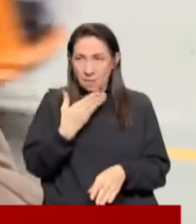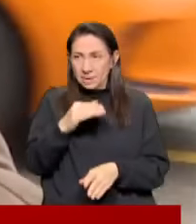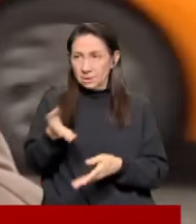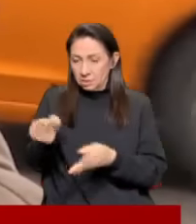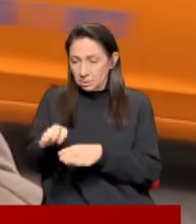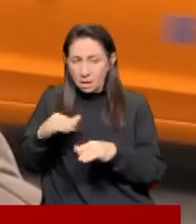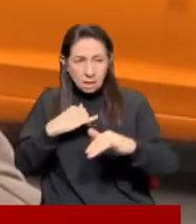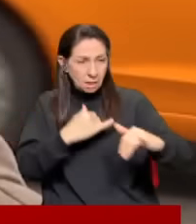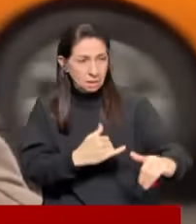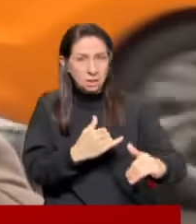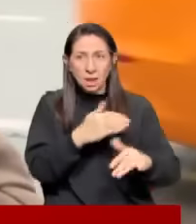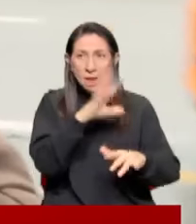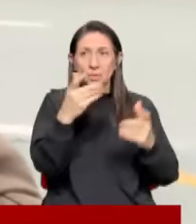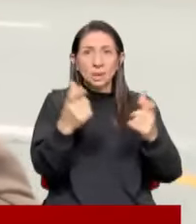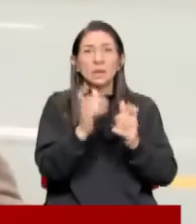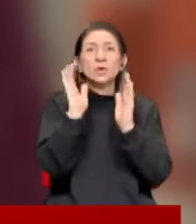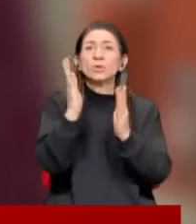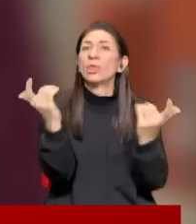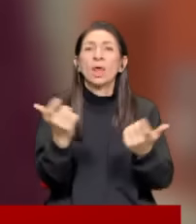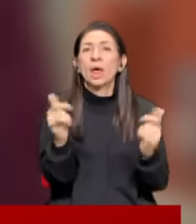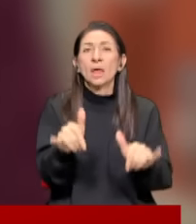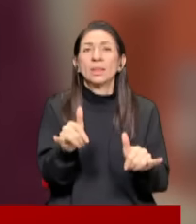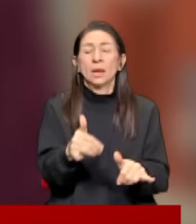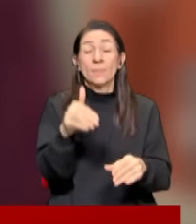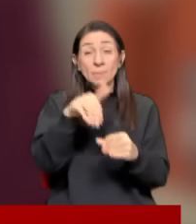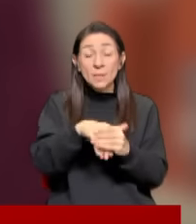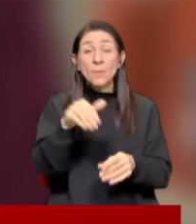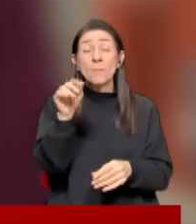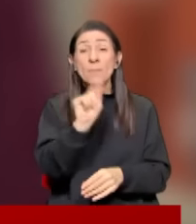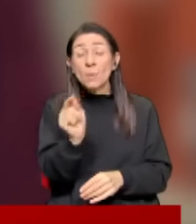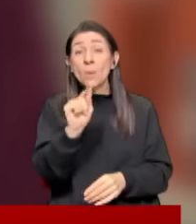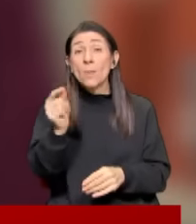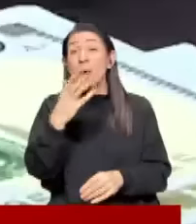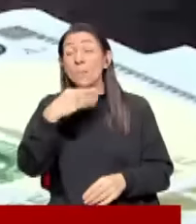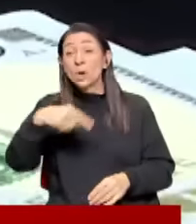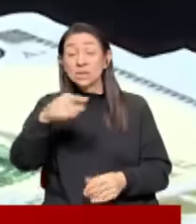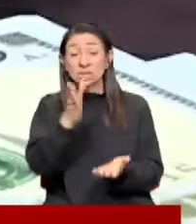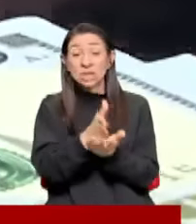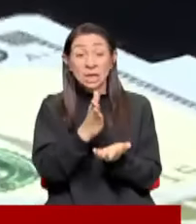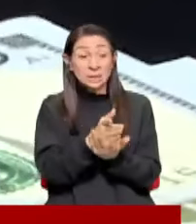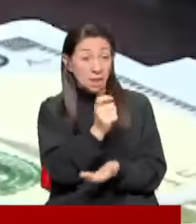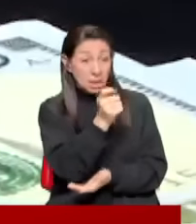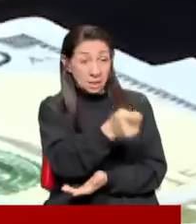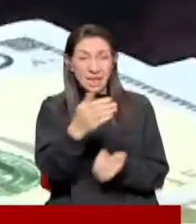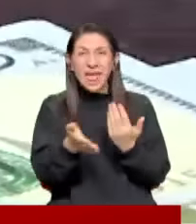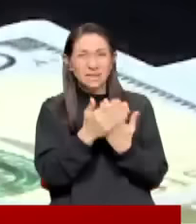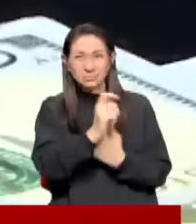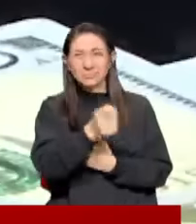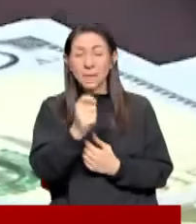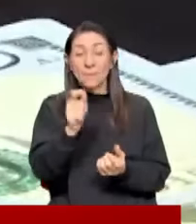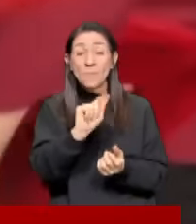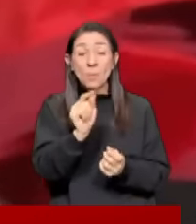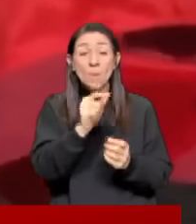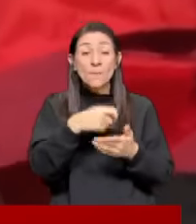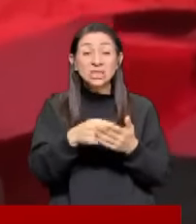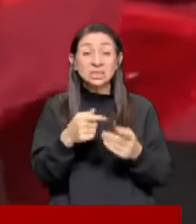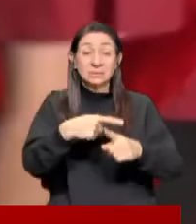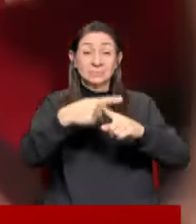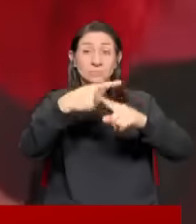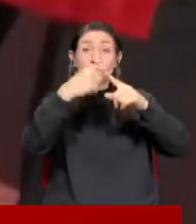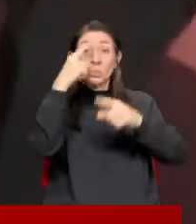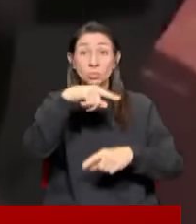de defnedilecek. Hepsinin gittiği yer aynı olacak. Milletvekili, memur ve memur emeklileri için cenaze ödeneği memur maaş katsayısına göre hesaplanıyor.